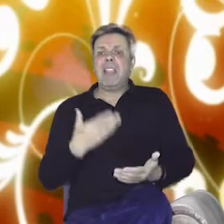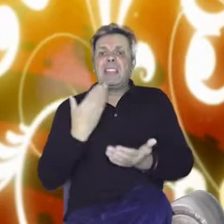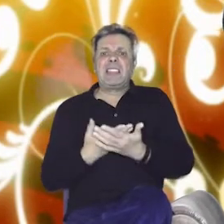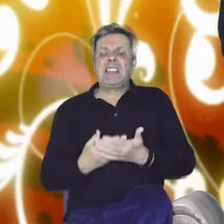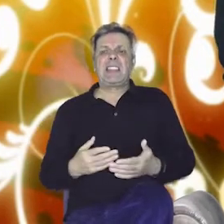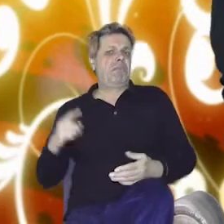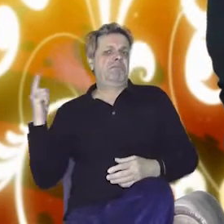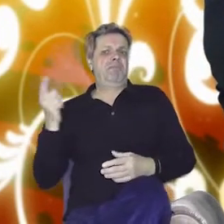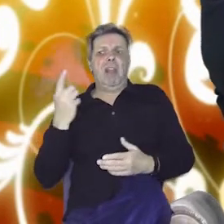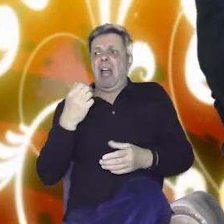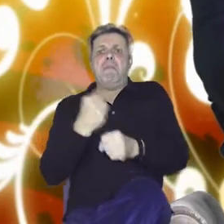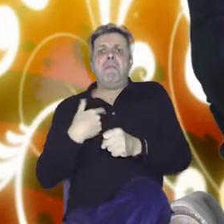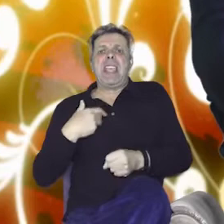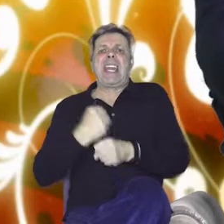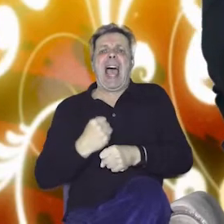radimo,